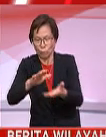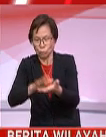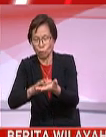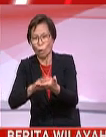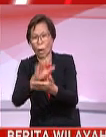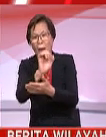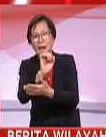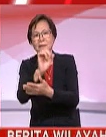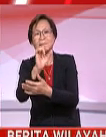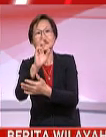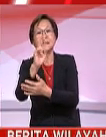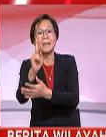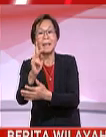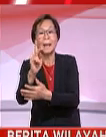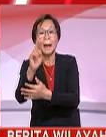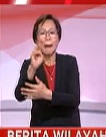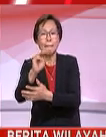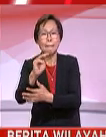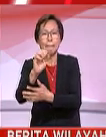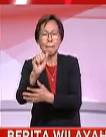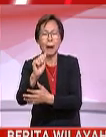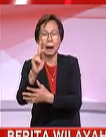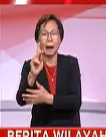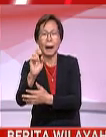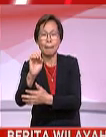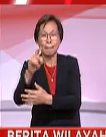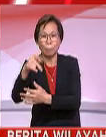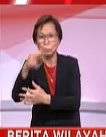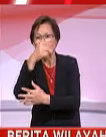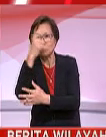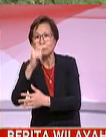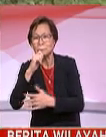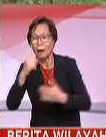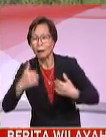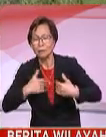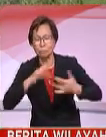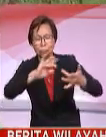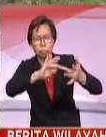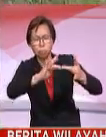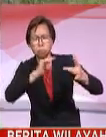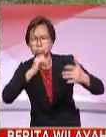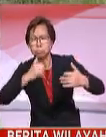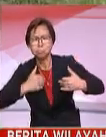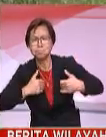Kebangsaan SK Mangkapoh Ranau yang berhadapan liputan internet terhad.